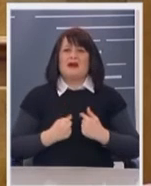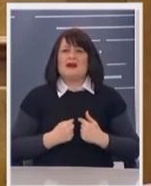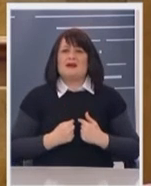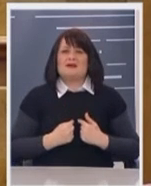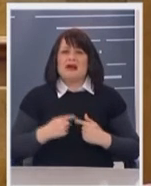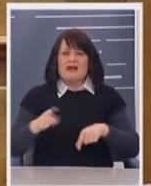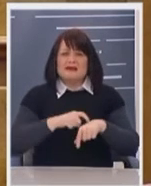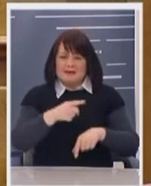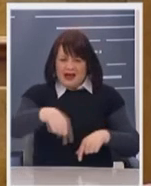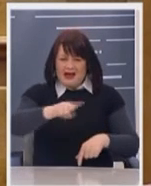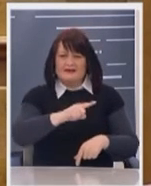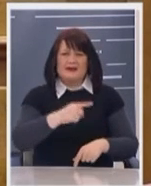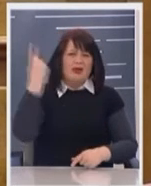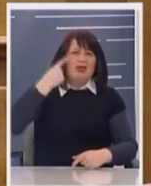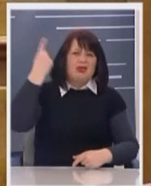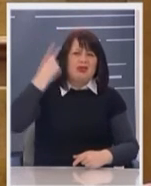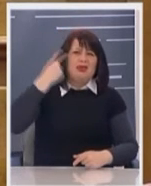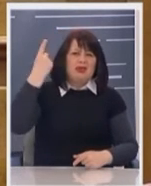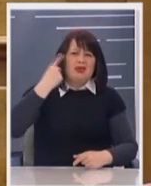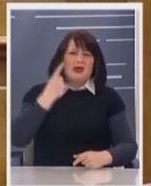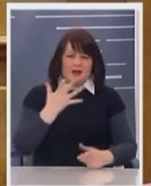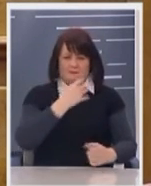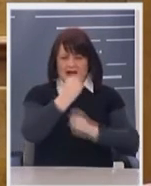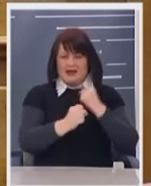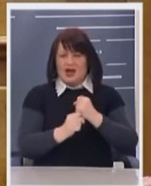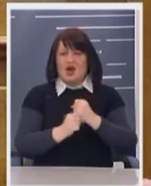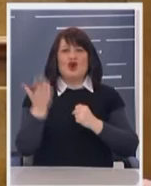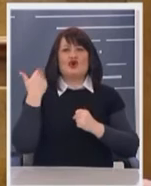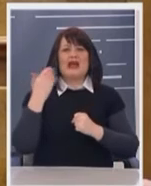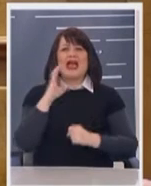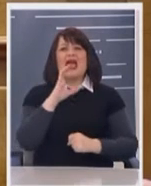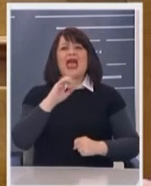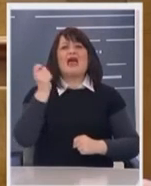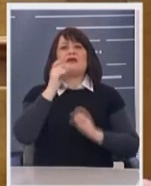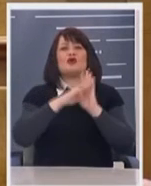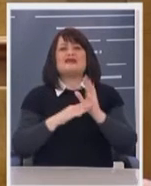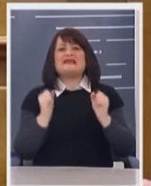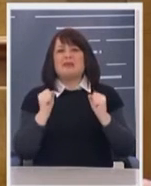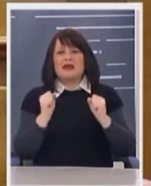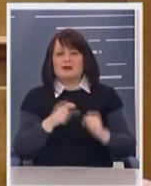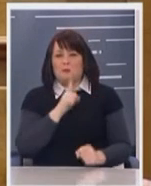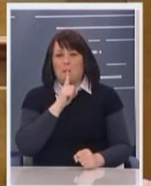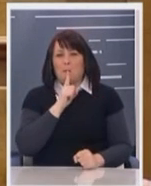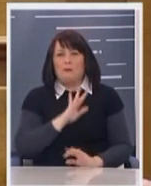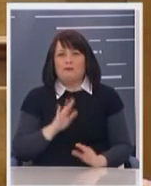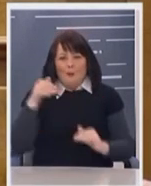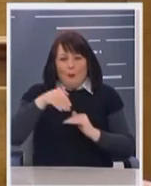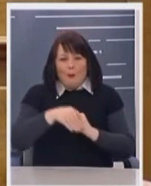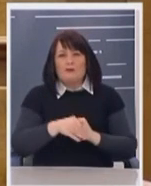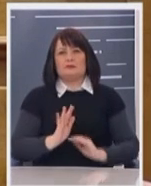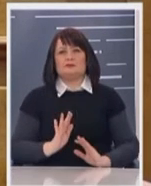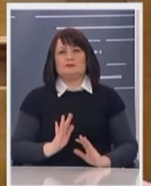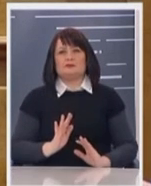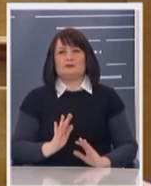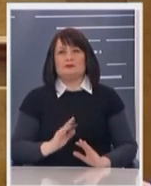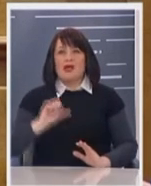ασκούν σήμερα κριτική, επί 5 χρόνια που βυθίζονταν το ΕΣΥ, δεν είχα πει μια κουβέντα, ενώ ήταν οι πρώτοι